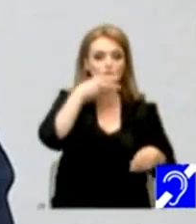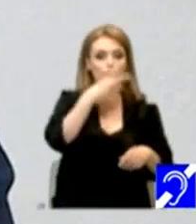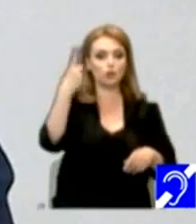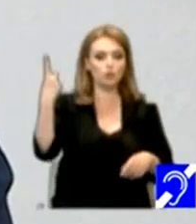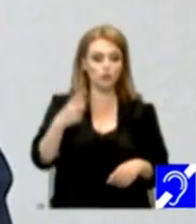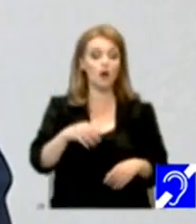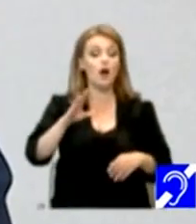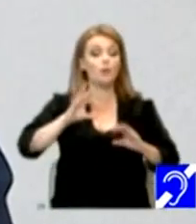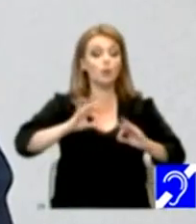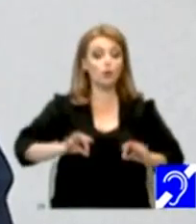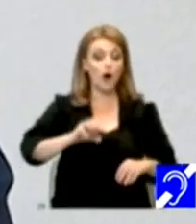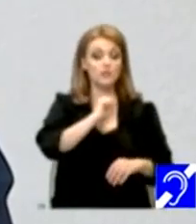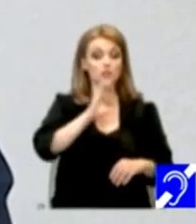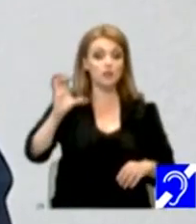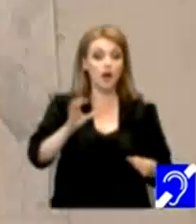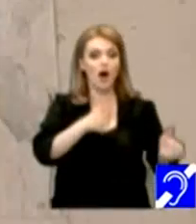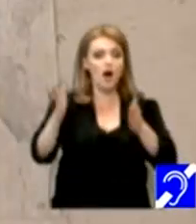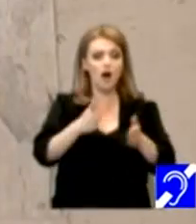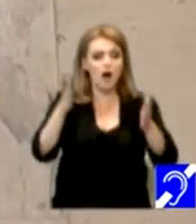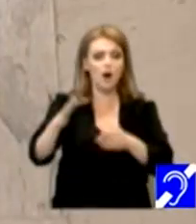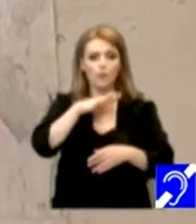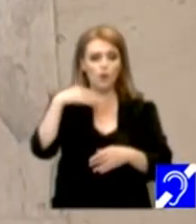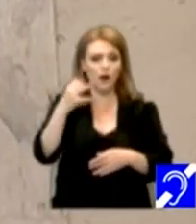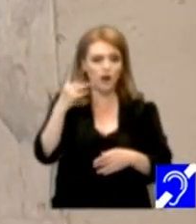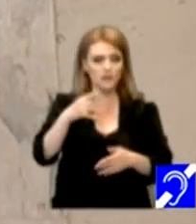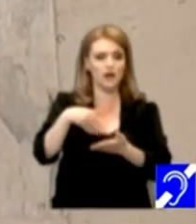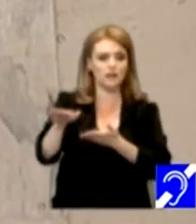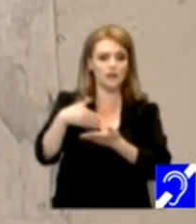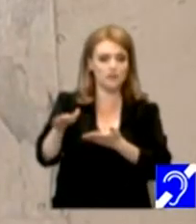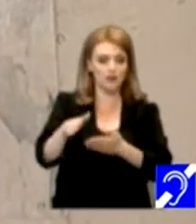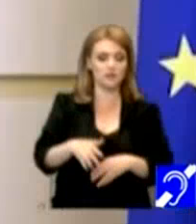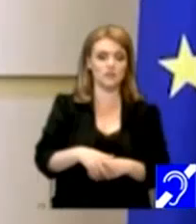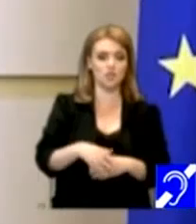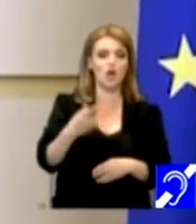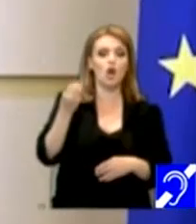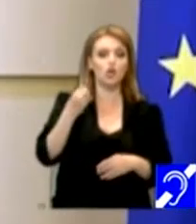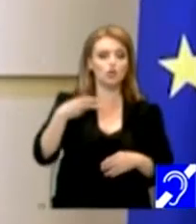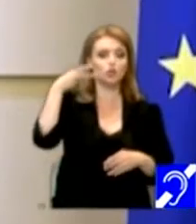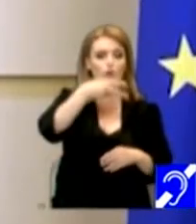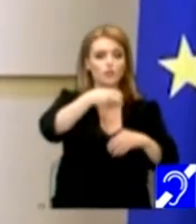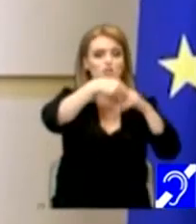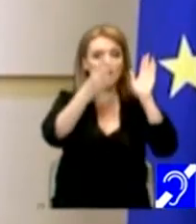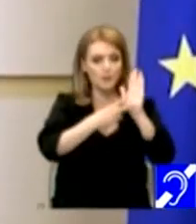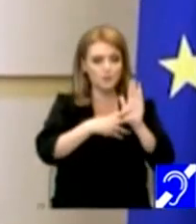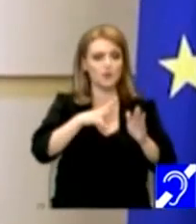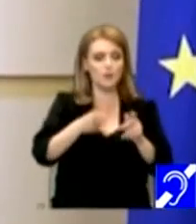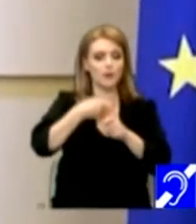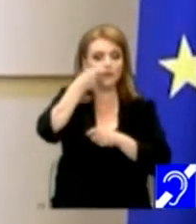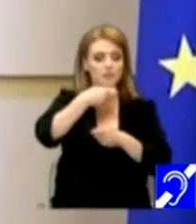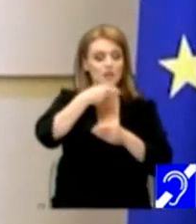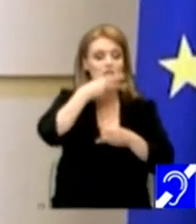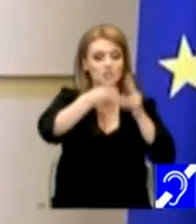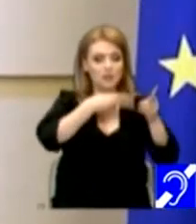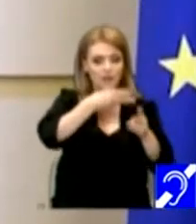General Alexandru Stoianoglu a anulat ordonanța de refuz în acest caz emisă în 2017 de Procuratura pentru Crimă